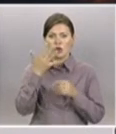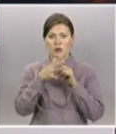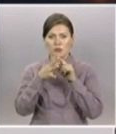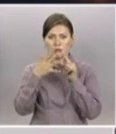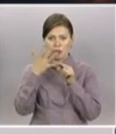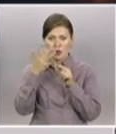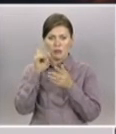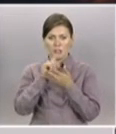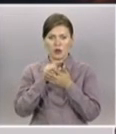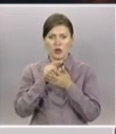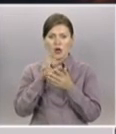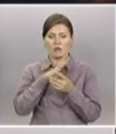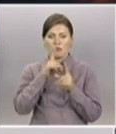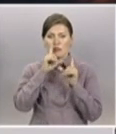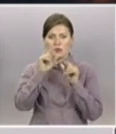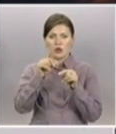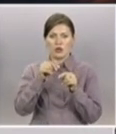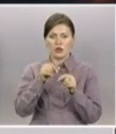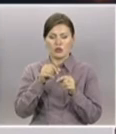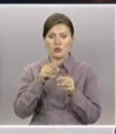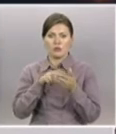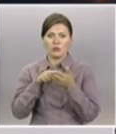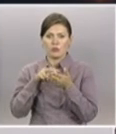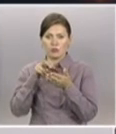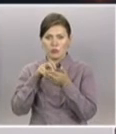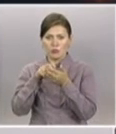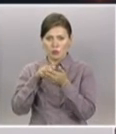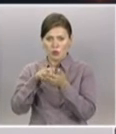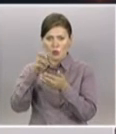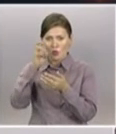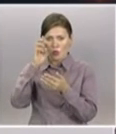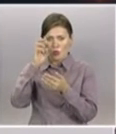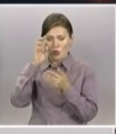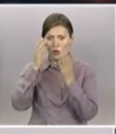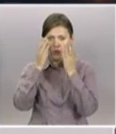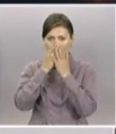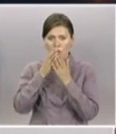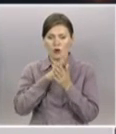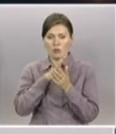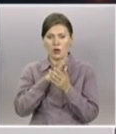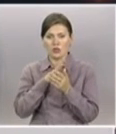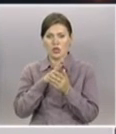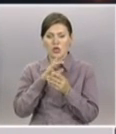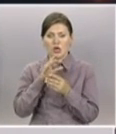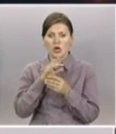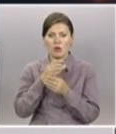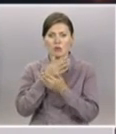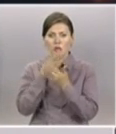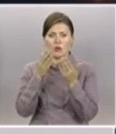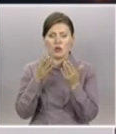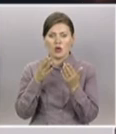біреуі ол қажылық. Өздеріңіз білесіздер, біздің жаңағы ислам дініне байланысты. Ал енді